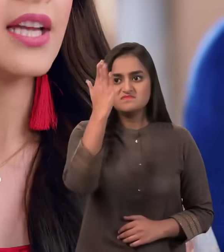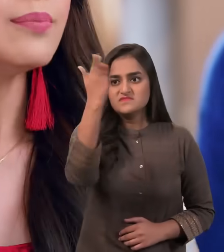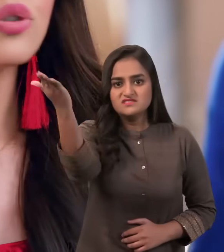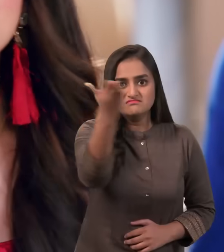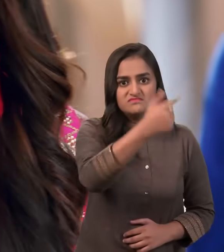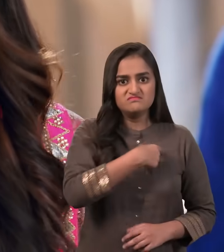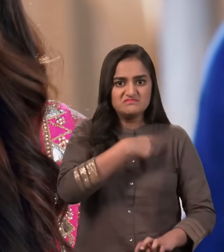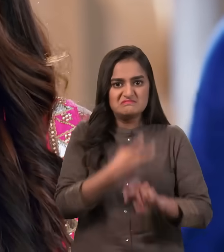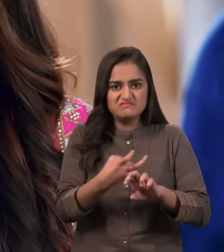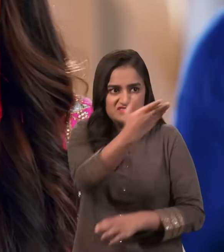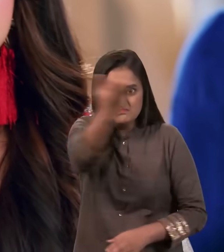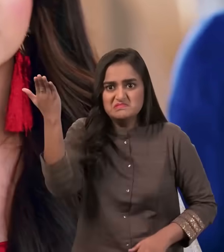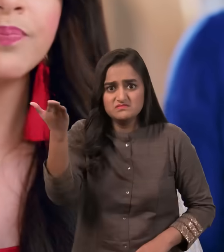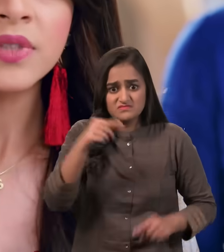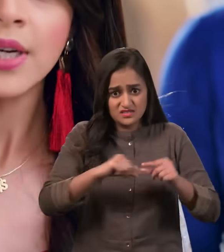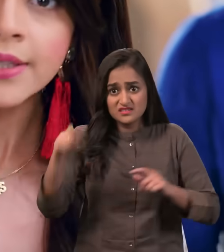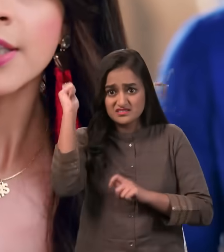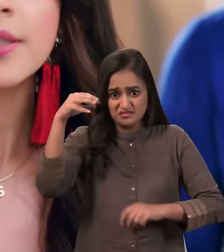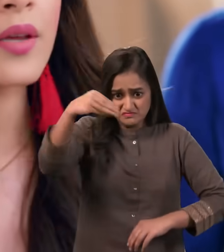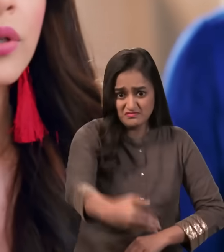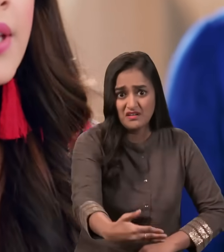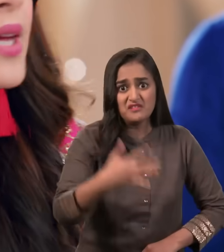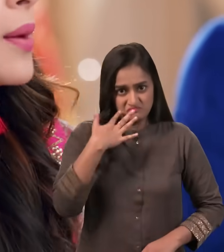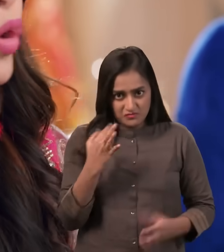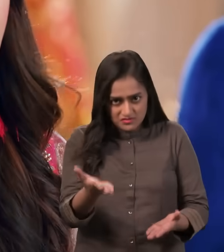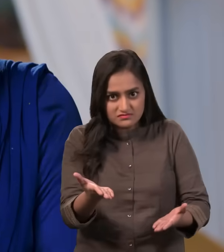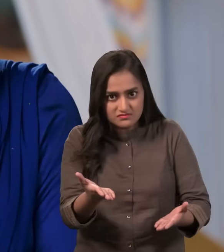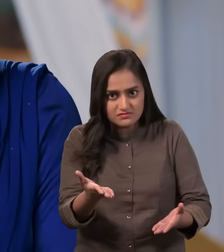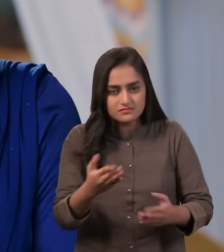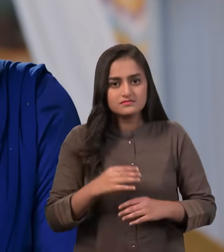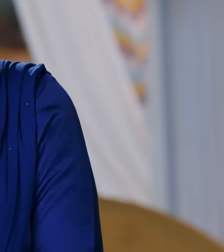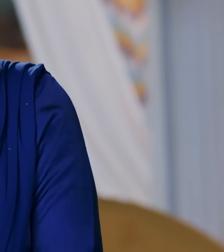अरे जालिम लोगों, पत्थर दिल वालों, ये छड़ी रखनी जरूरी थी क्या सबको?